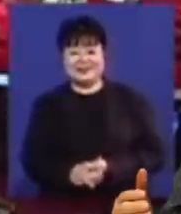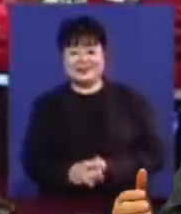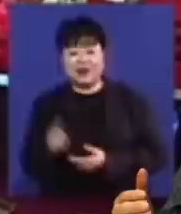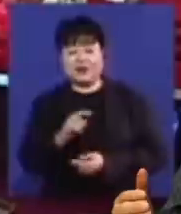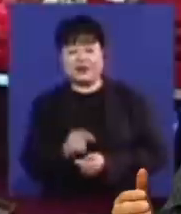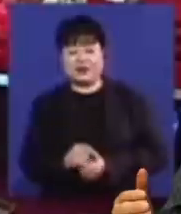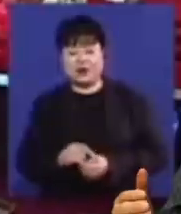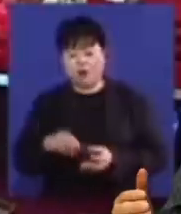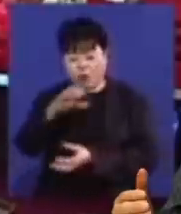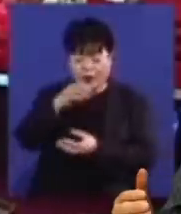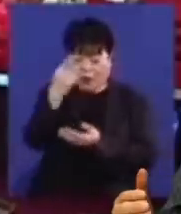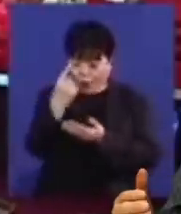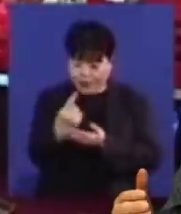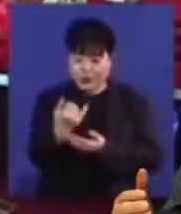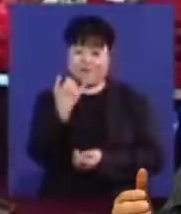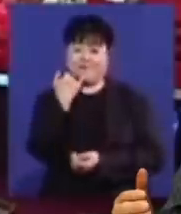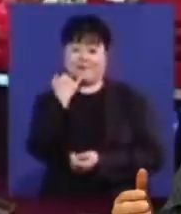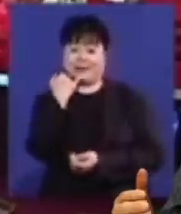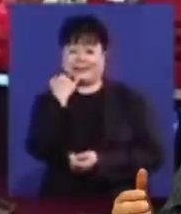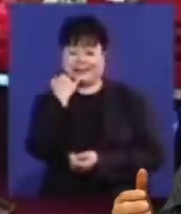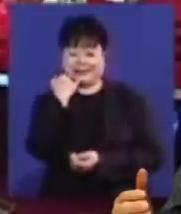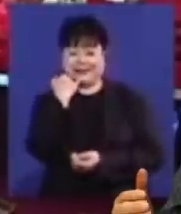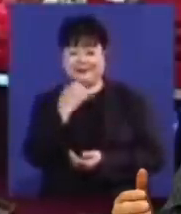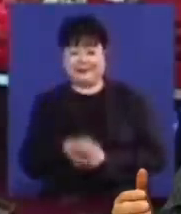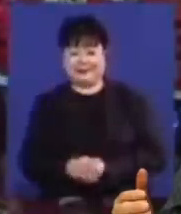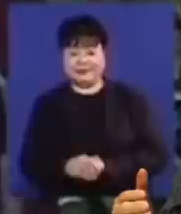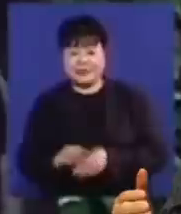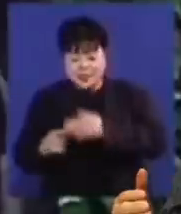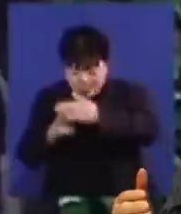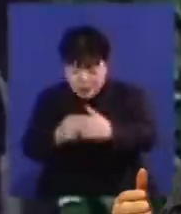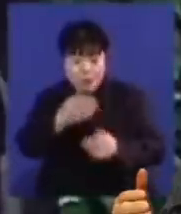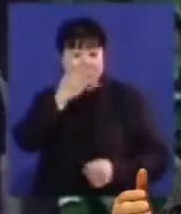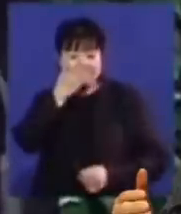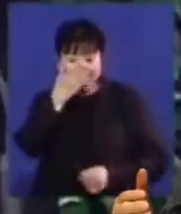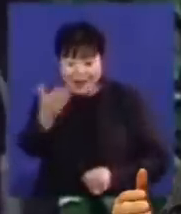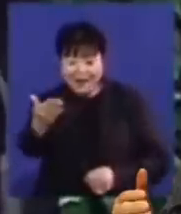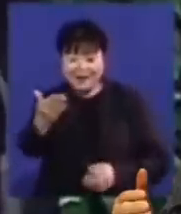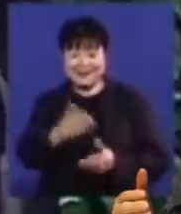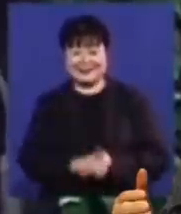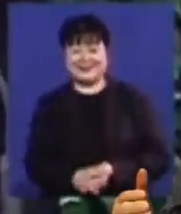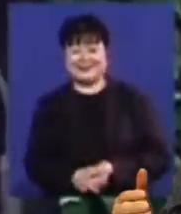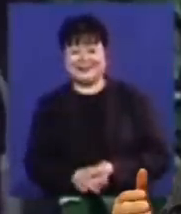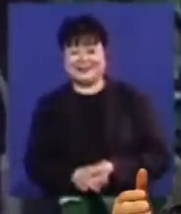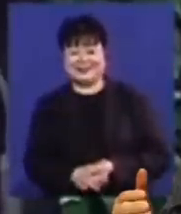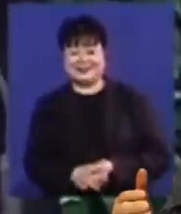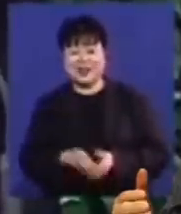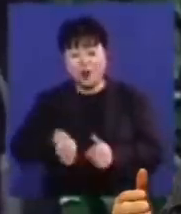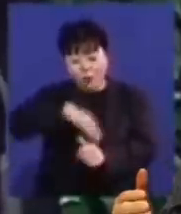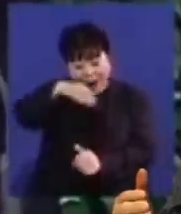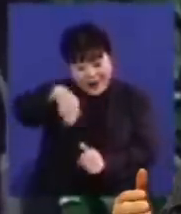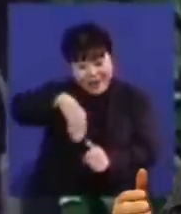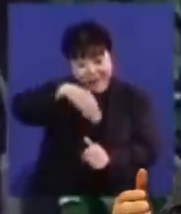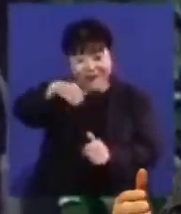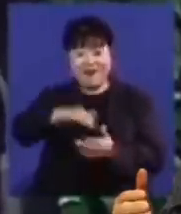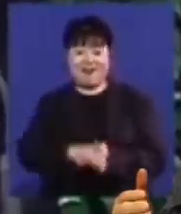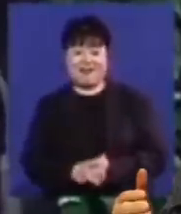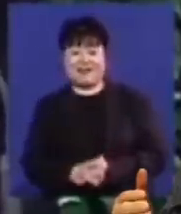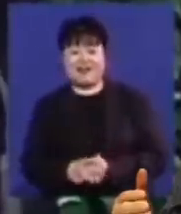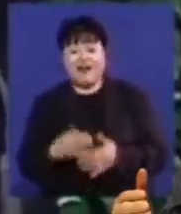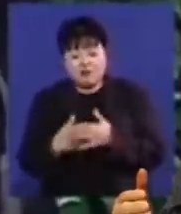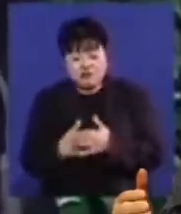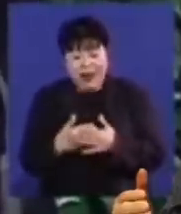어떠한 환경이 다가와도 환경을 극복할 수 있게 되는 것입니다. 환경에는